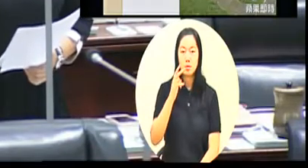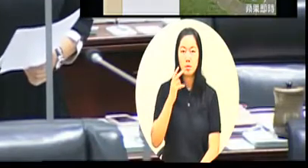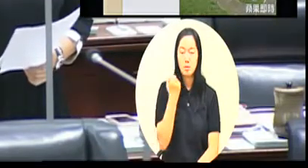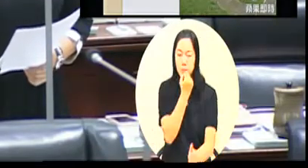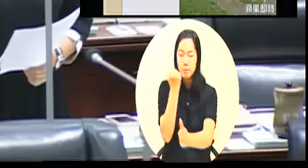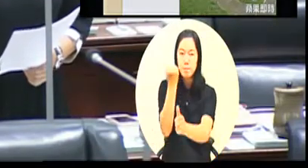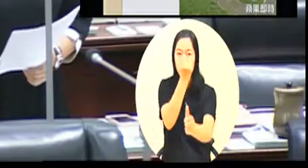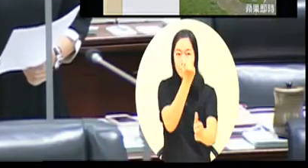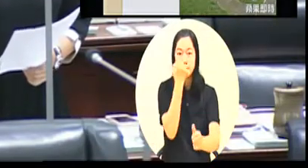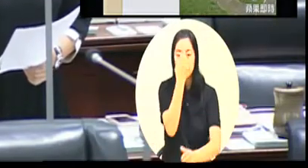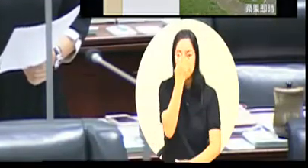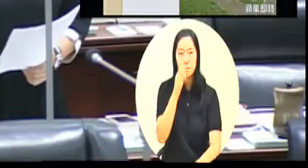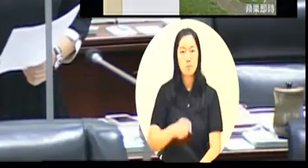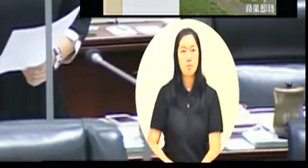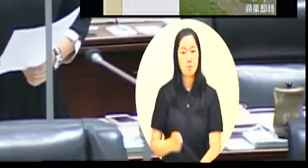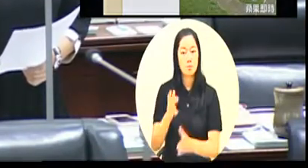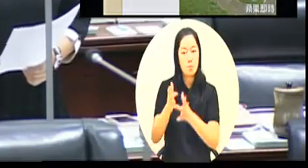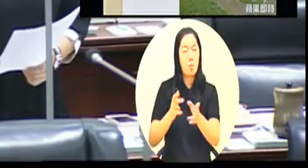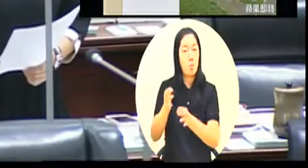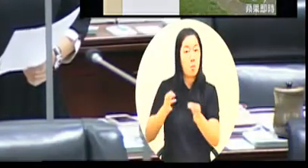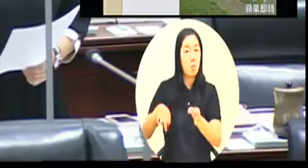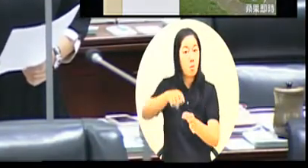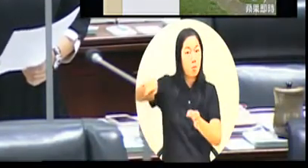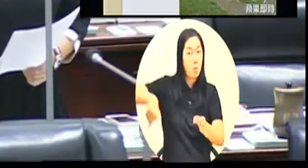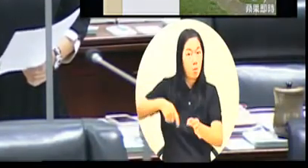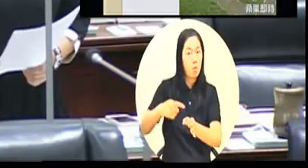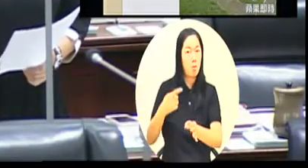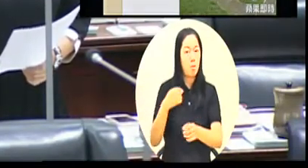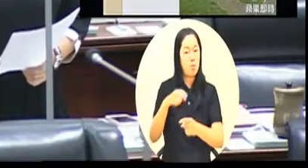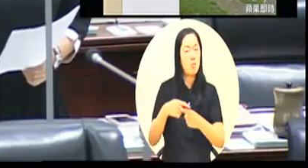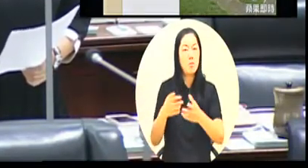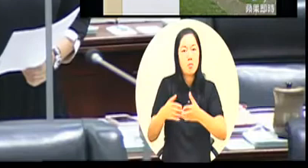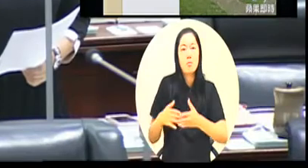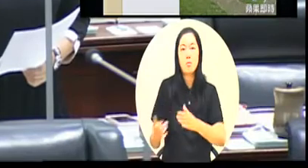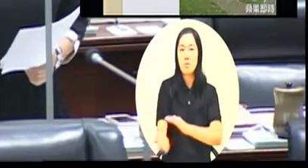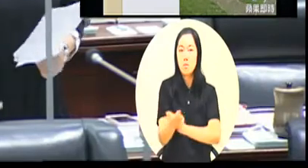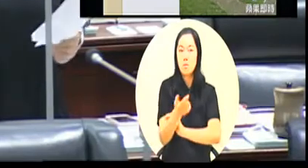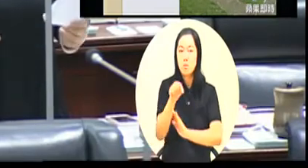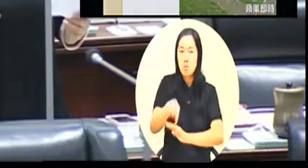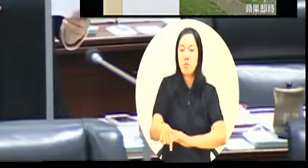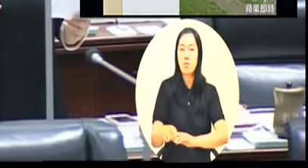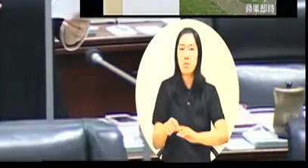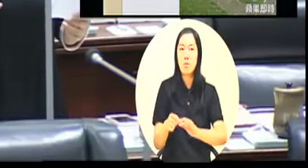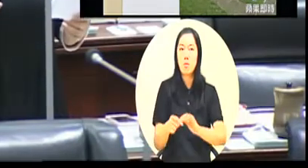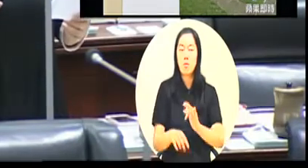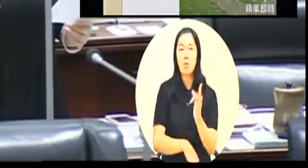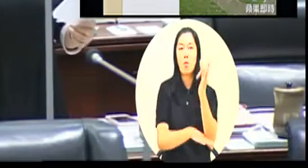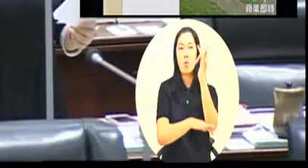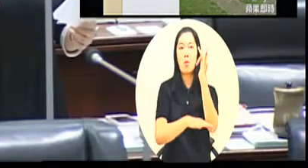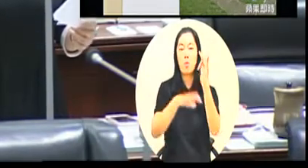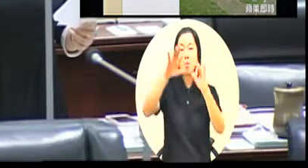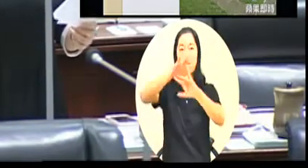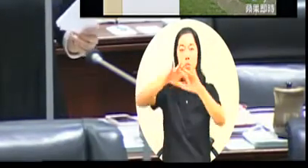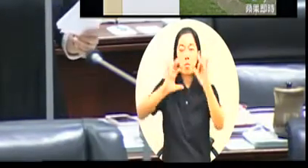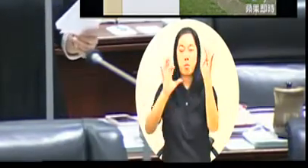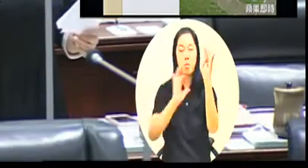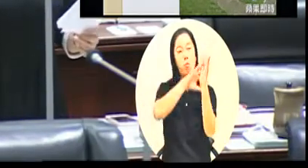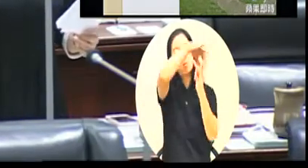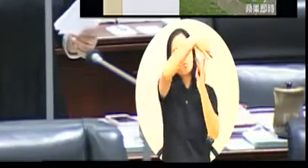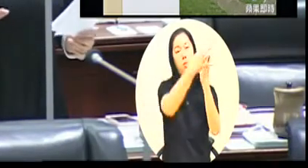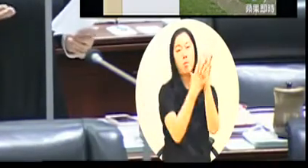那是不是这些厂商应该还是要赶快的把这些包着所谓尿布的